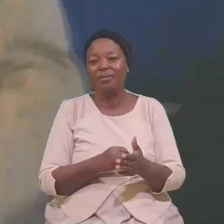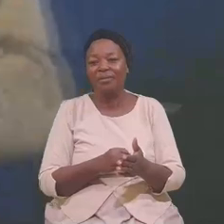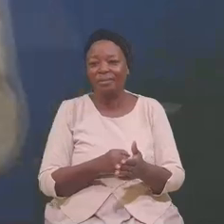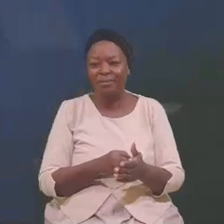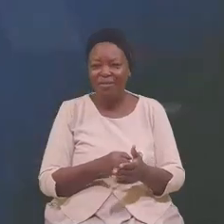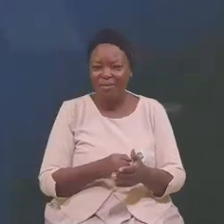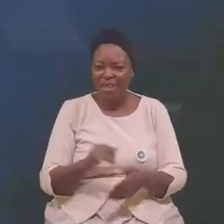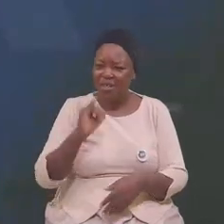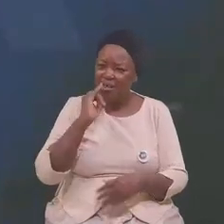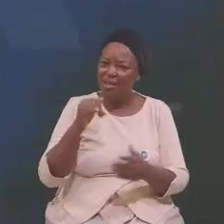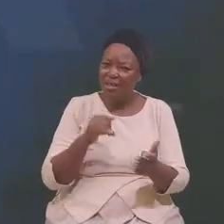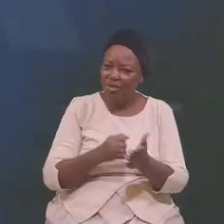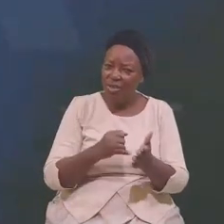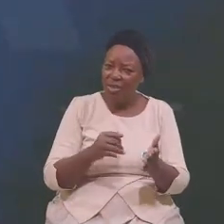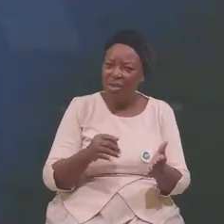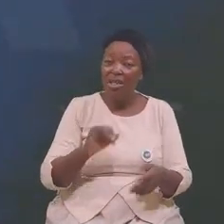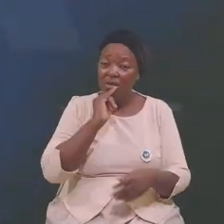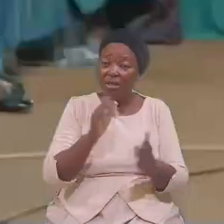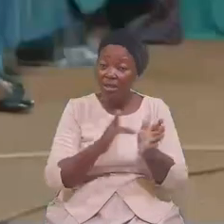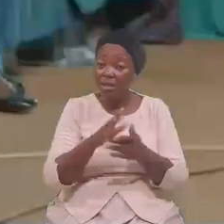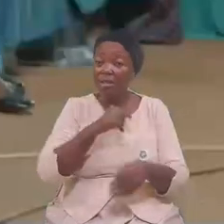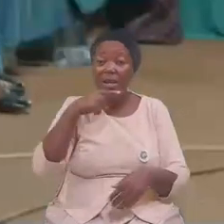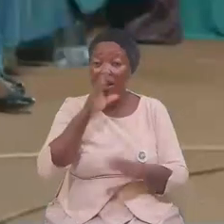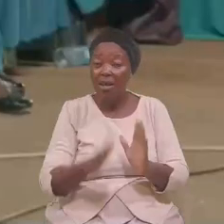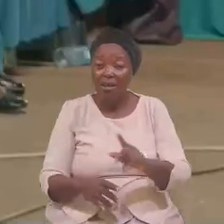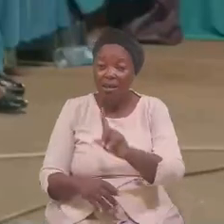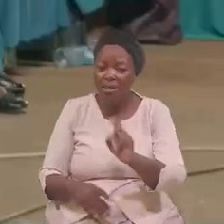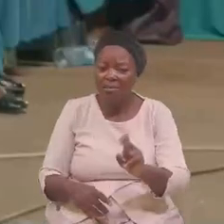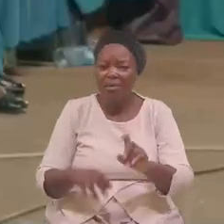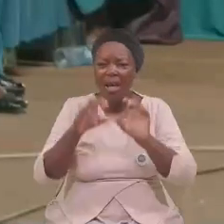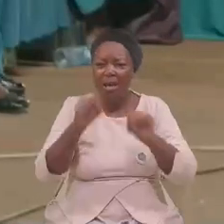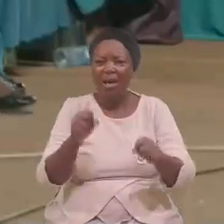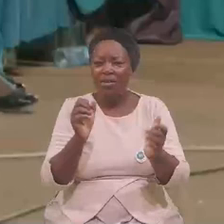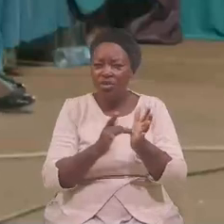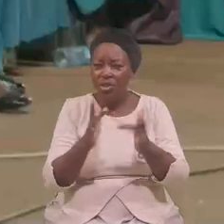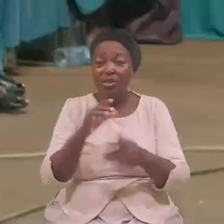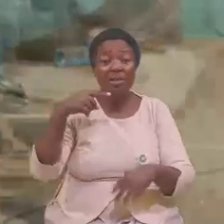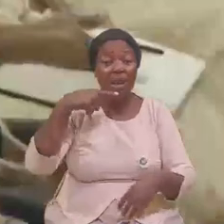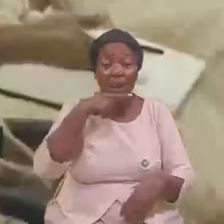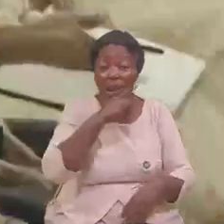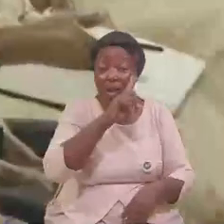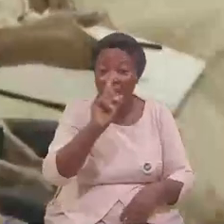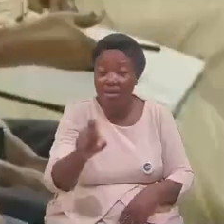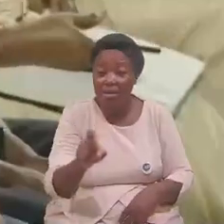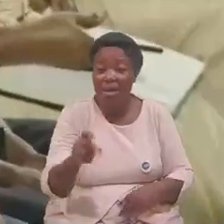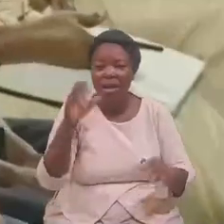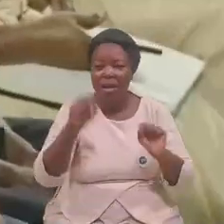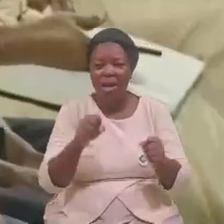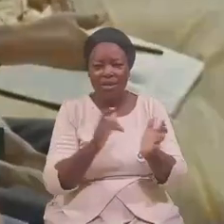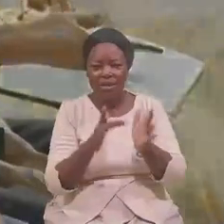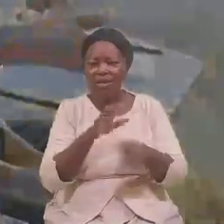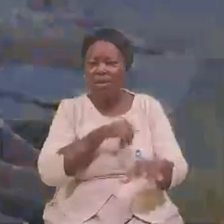Est-ce que Jésus est menteur? Est-ce que Jésus peut mentir? Est-ce que Jésus peut nous